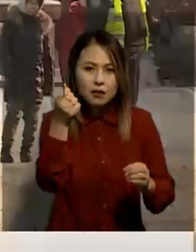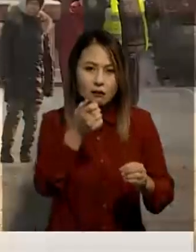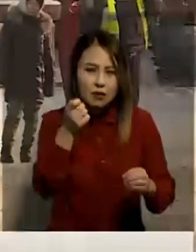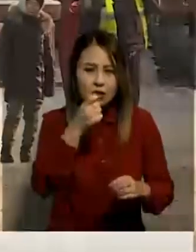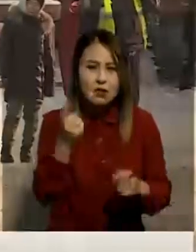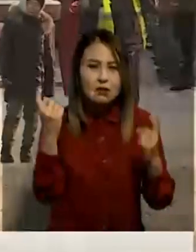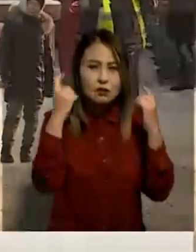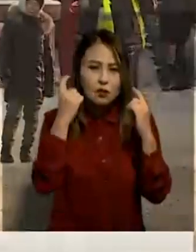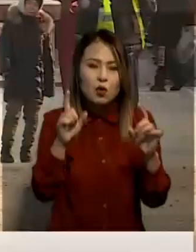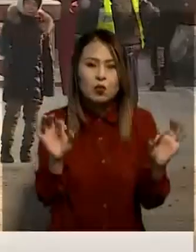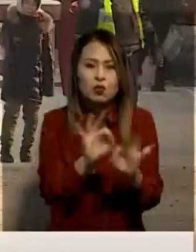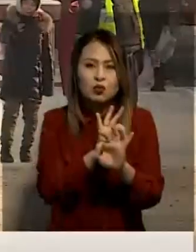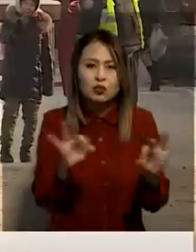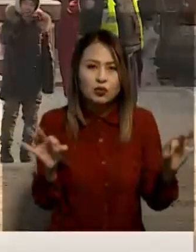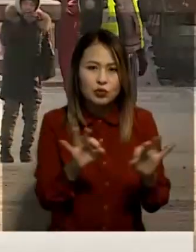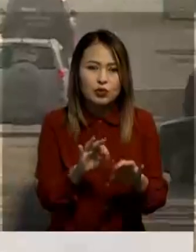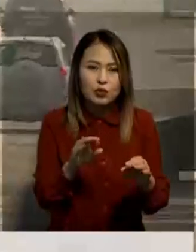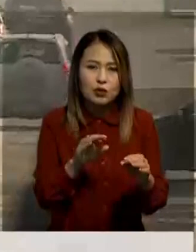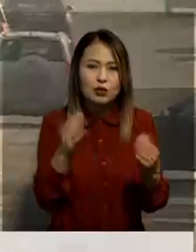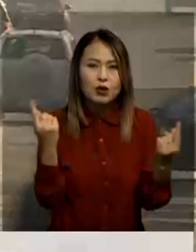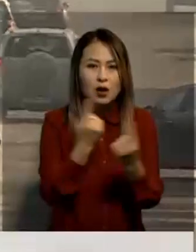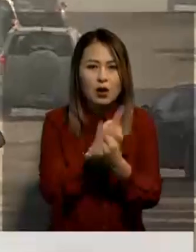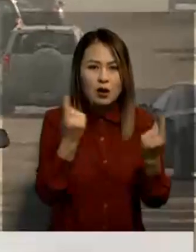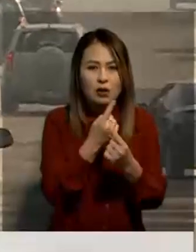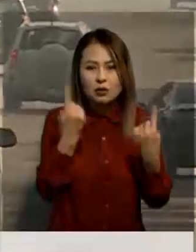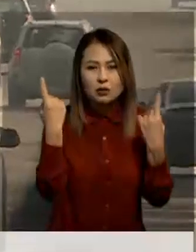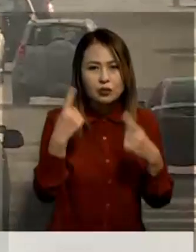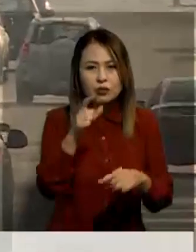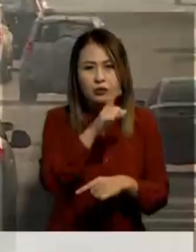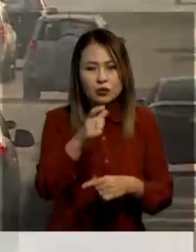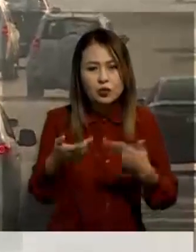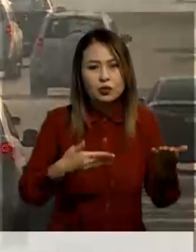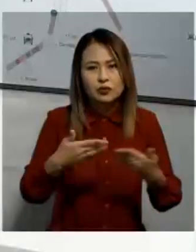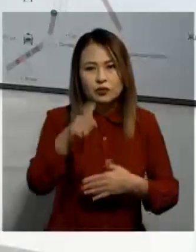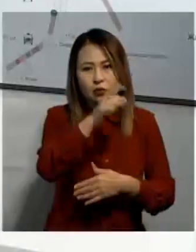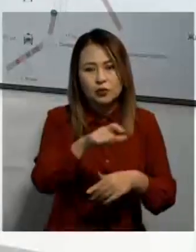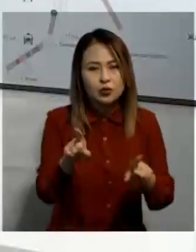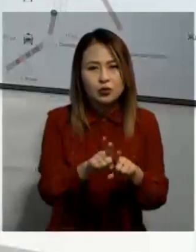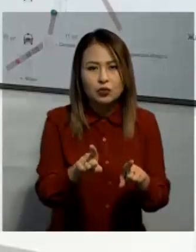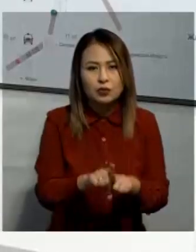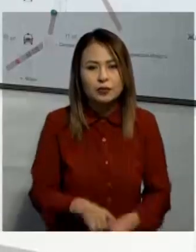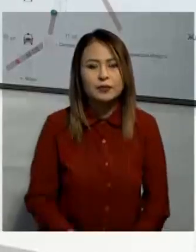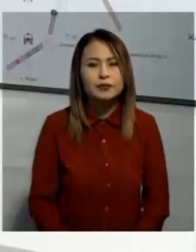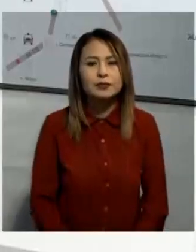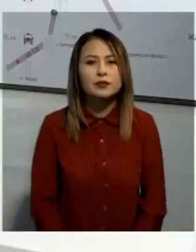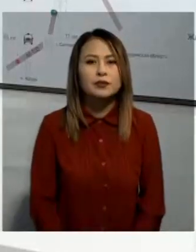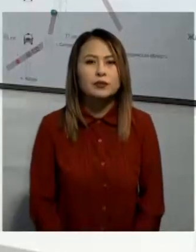құлақта даңғырлаған музыка мен күре жолда өз әлемінде кетіп бара жататын жаяу жүргіншілер жайы. Қаза